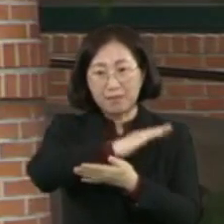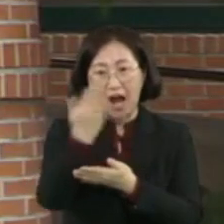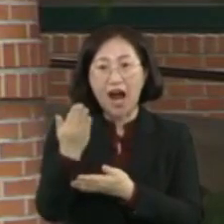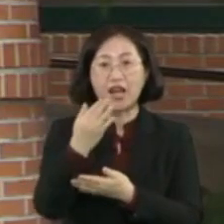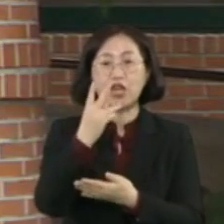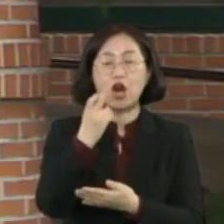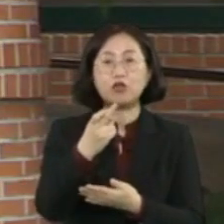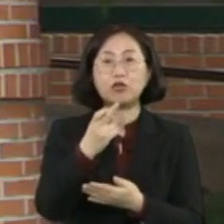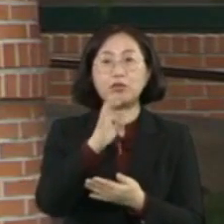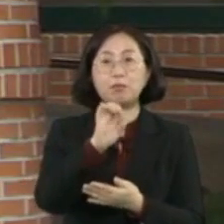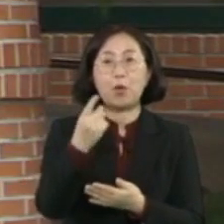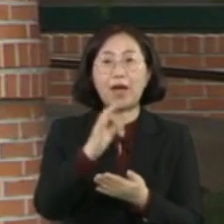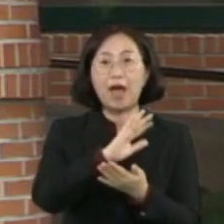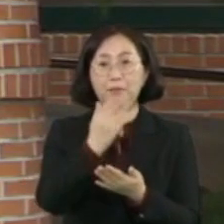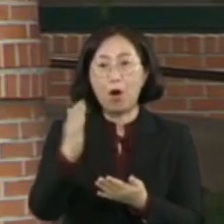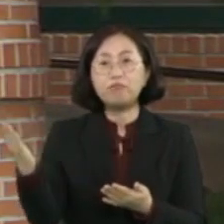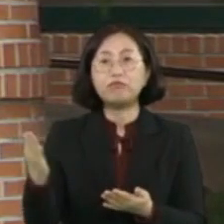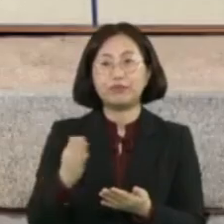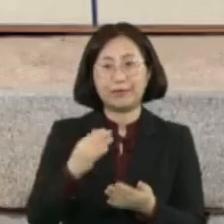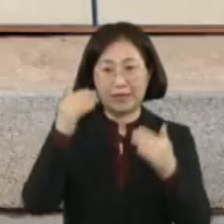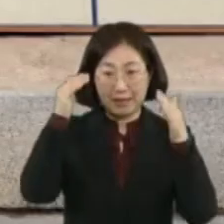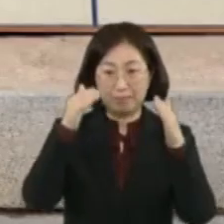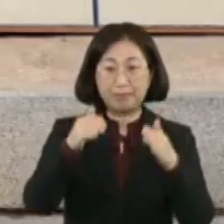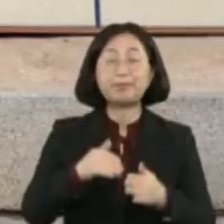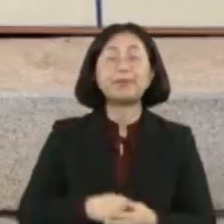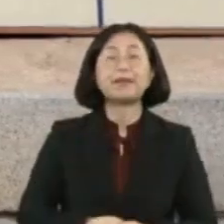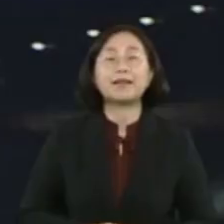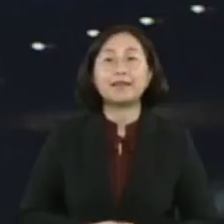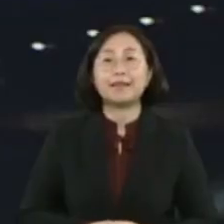12폭 병풍이 주목받고 있습니다.